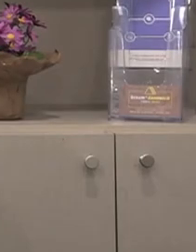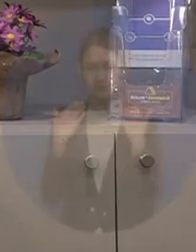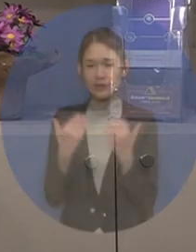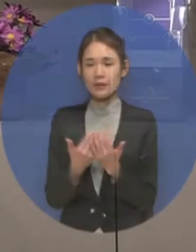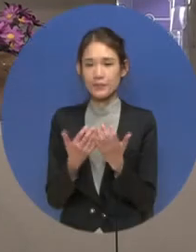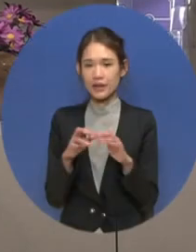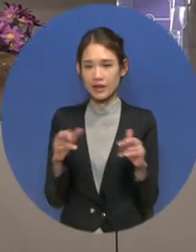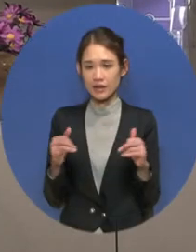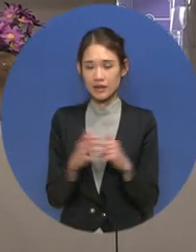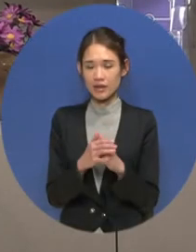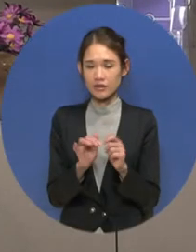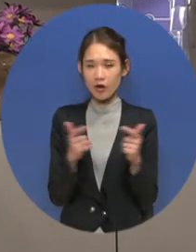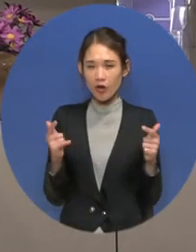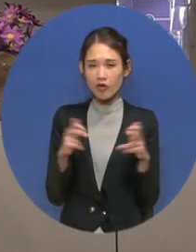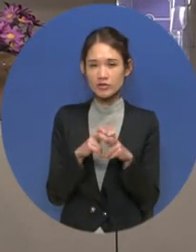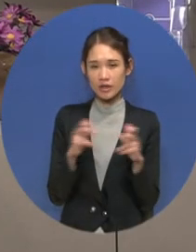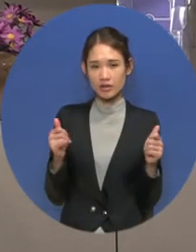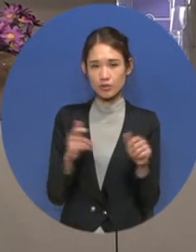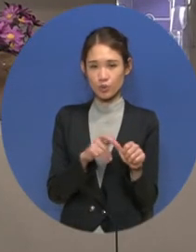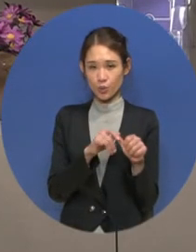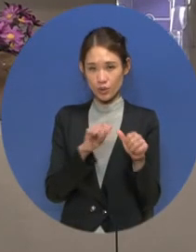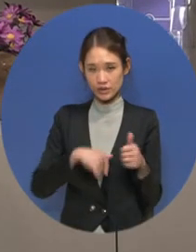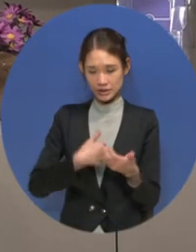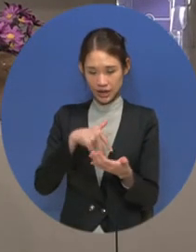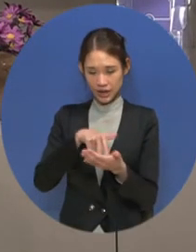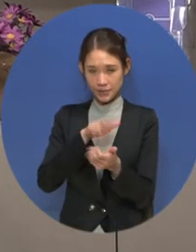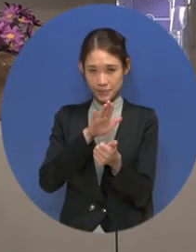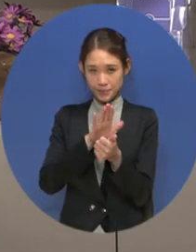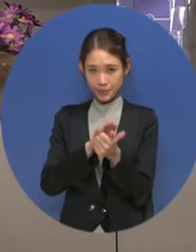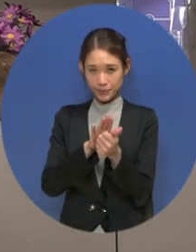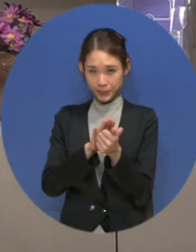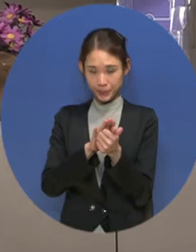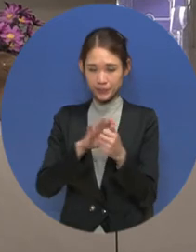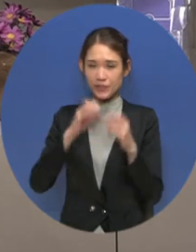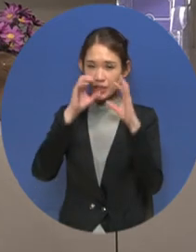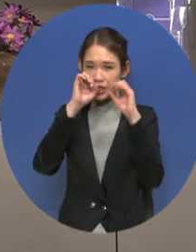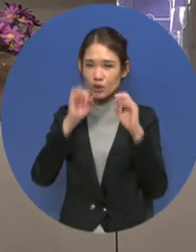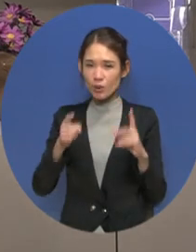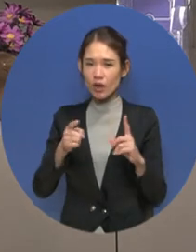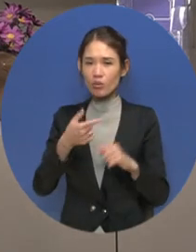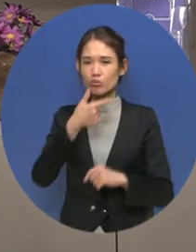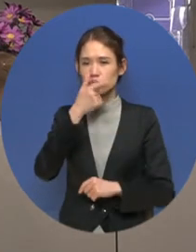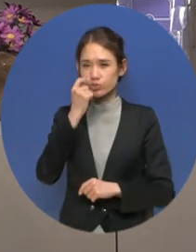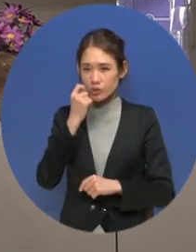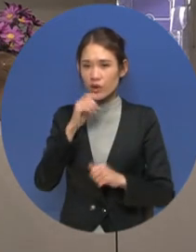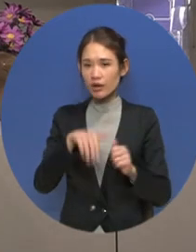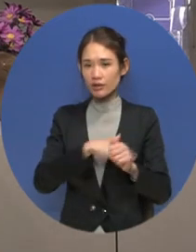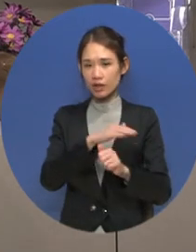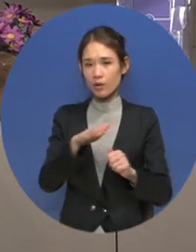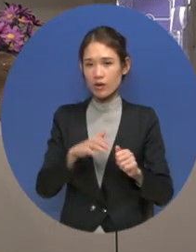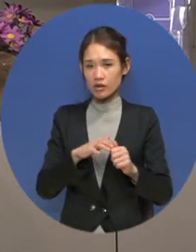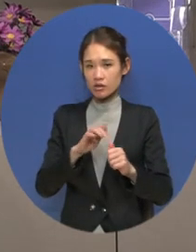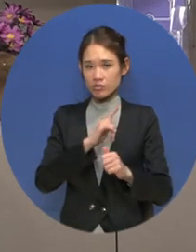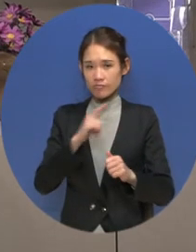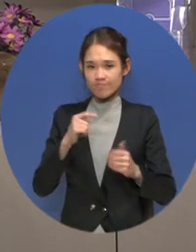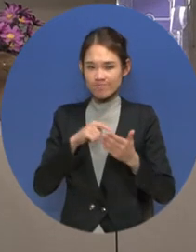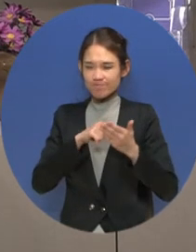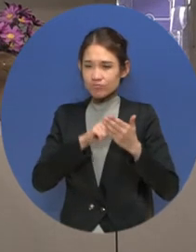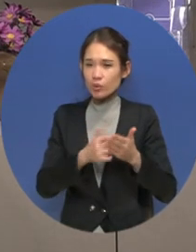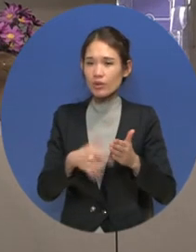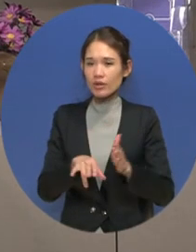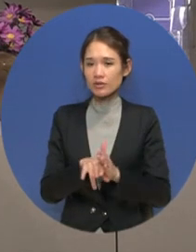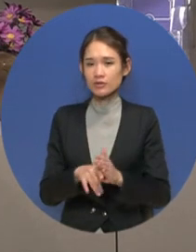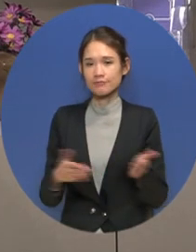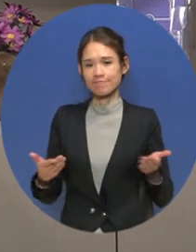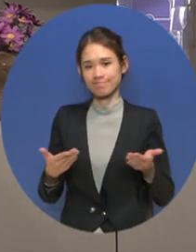장애인을 비롯한 많은 장애인들에게 네. 고용이나 자립의 기회가 없잖아요. 네. 많이 없는데 이것들을 좀 해결하기 위해서는 어떤